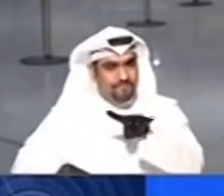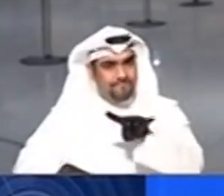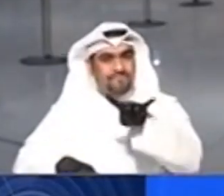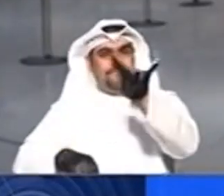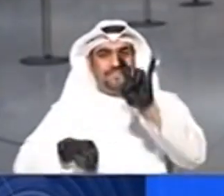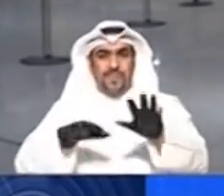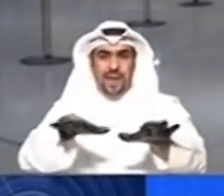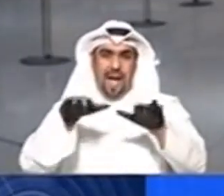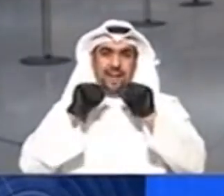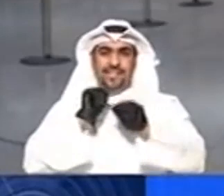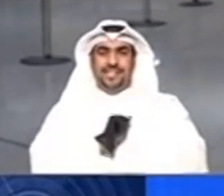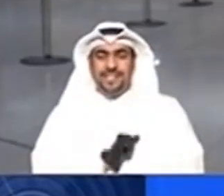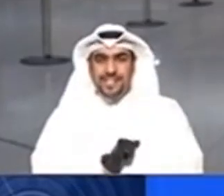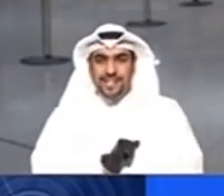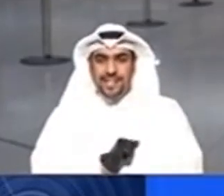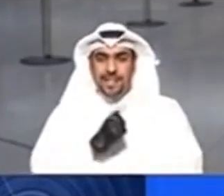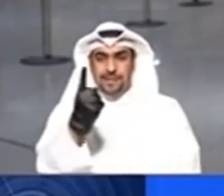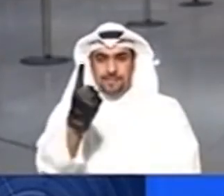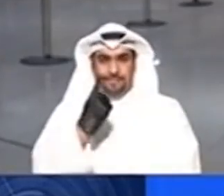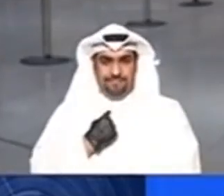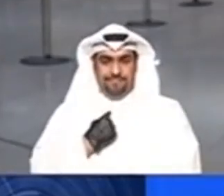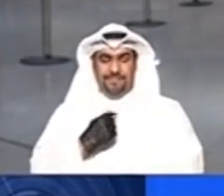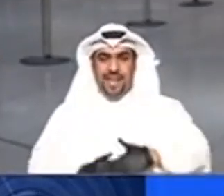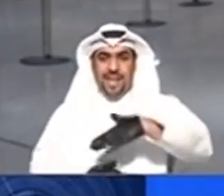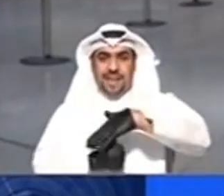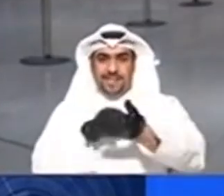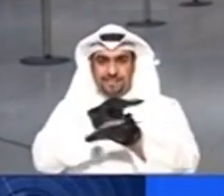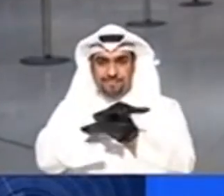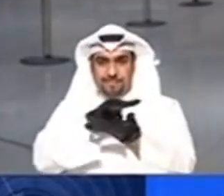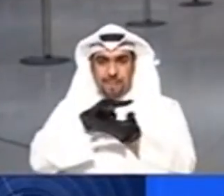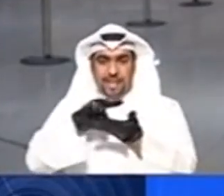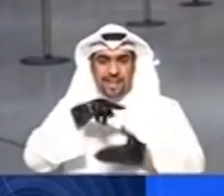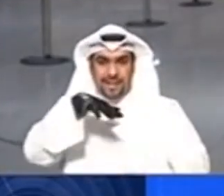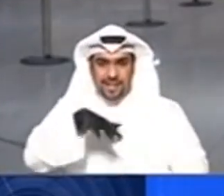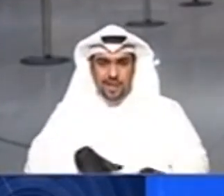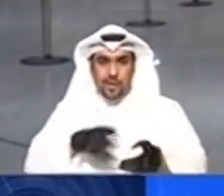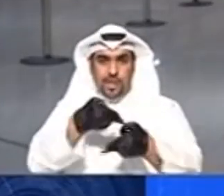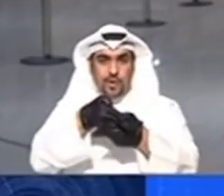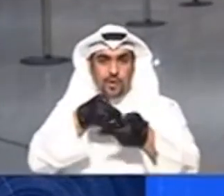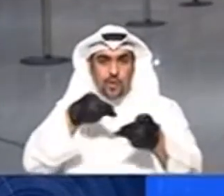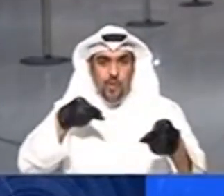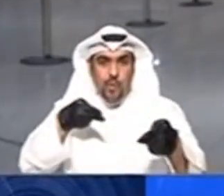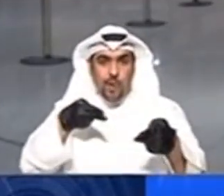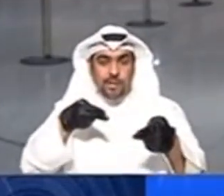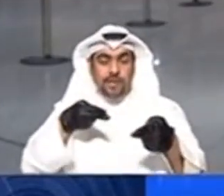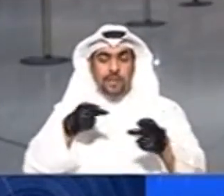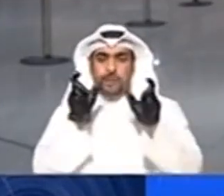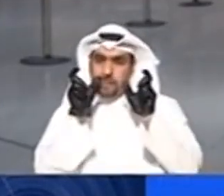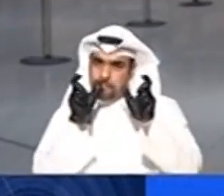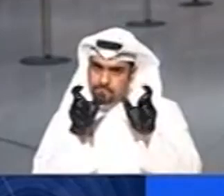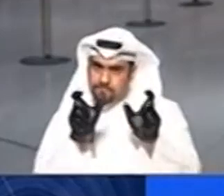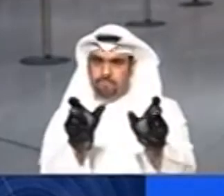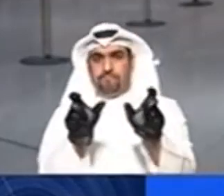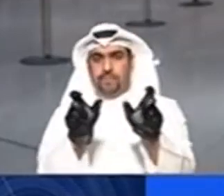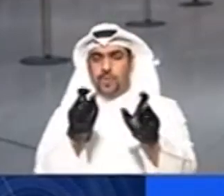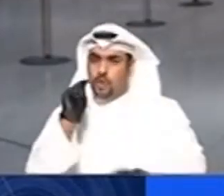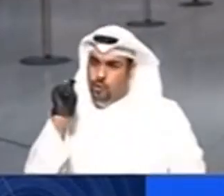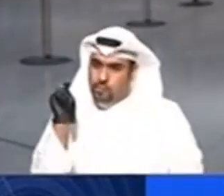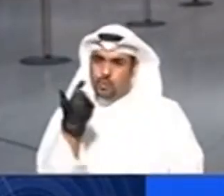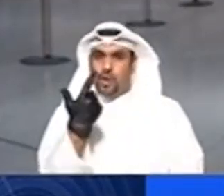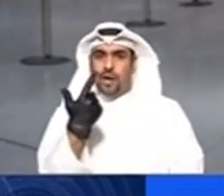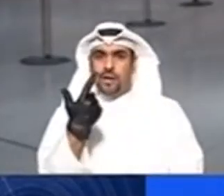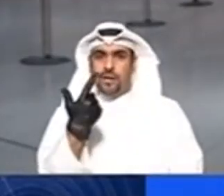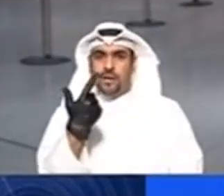بتوجيهات رئيس الطيران المدني الشيخ سلمان الحمود في تقديم كافه التسهيلات لجميع المواطنين